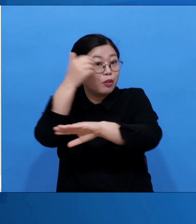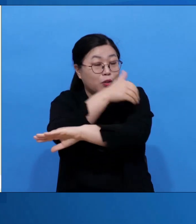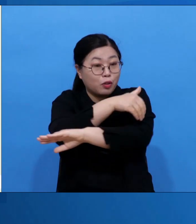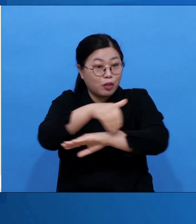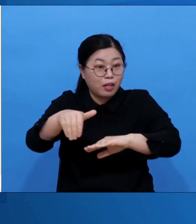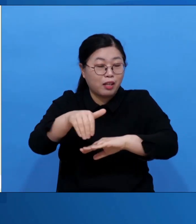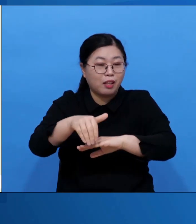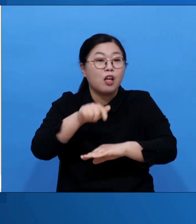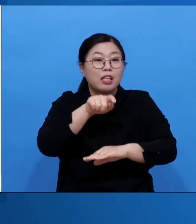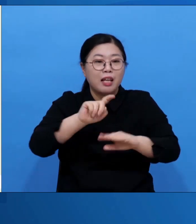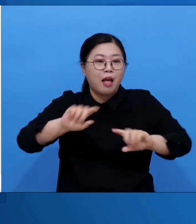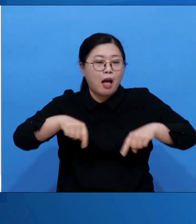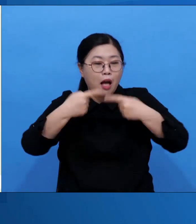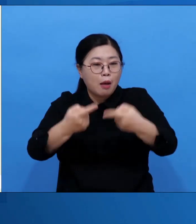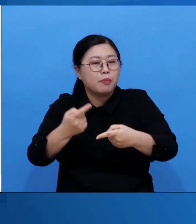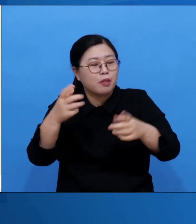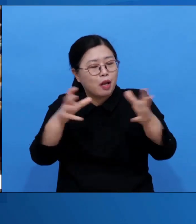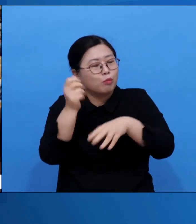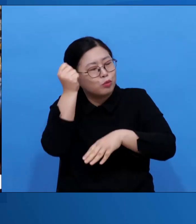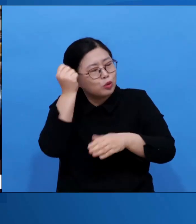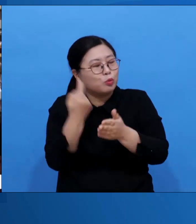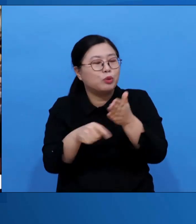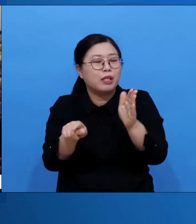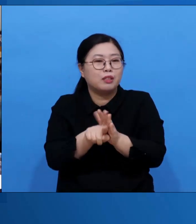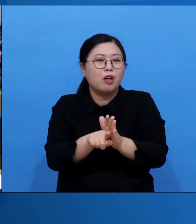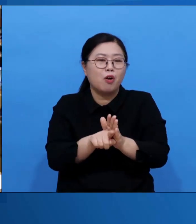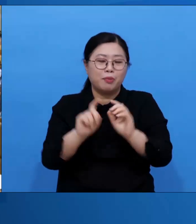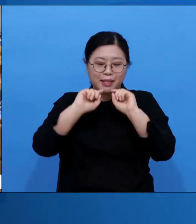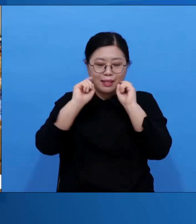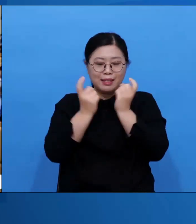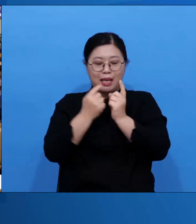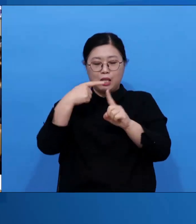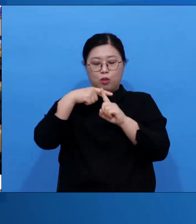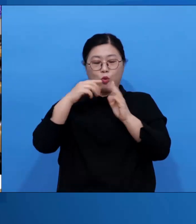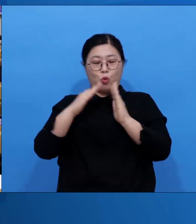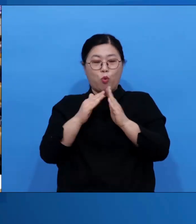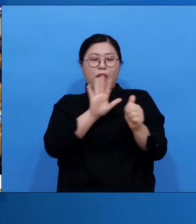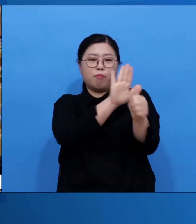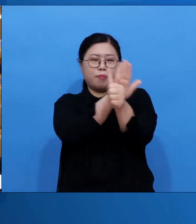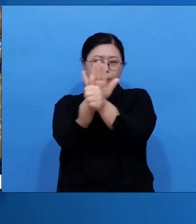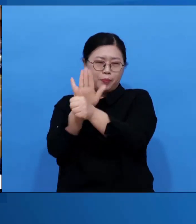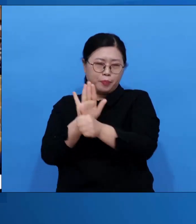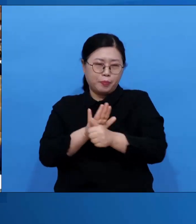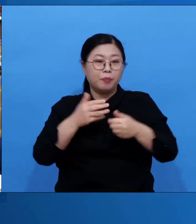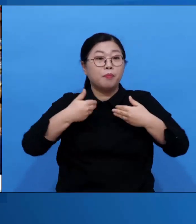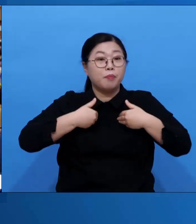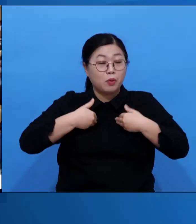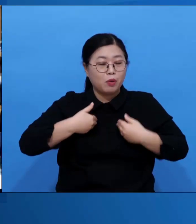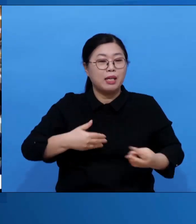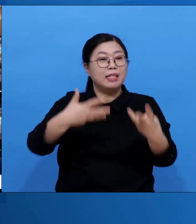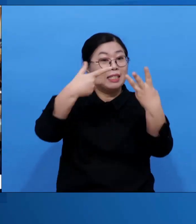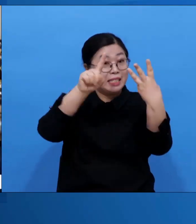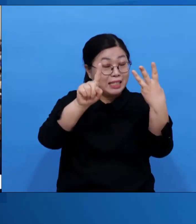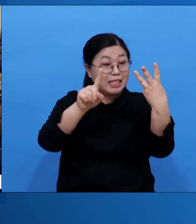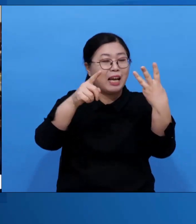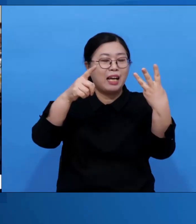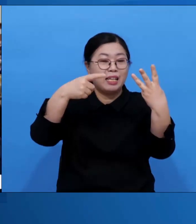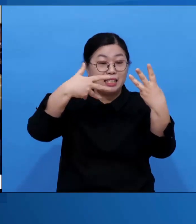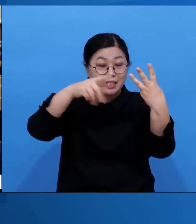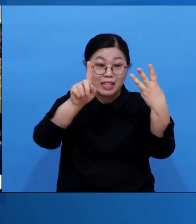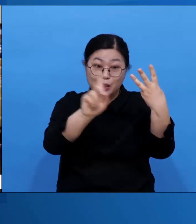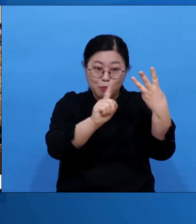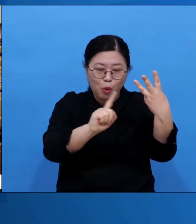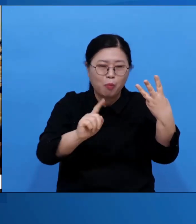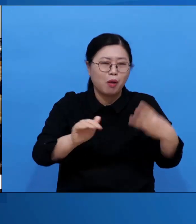등록 후원이 필요한 상황입니다. 다락방 전 가족을 대상으로 하는 2차 등록 일정은 1차 등록을 마친 후